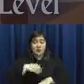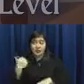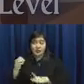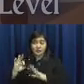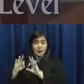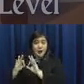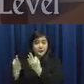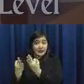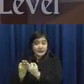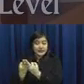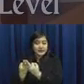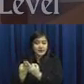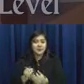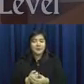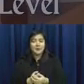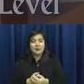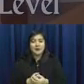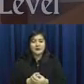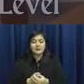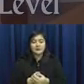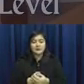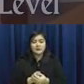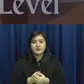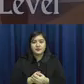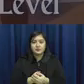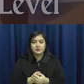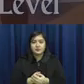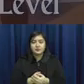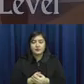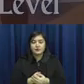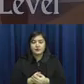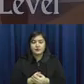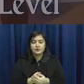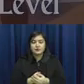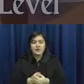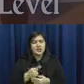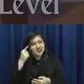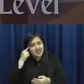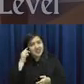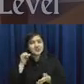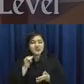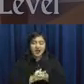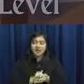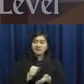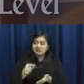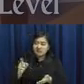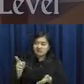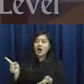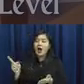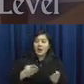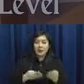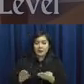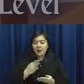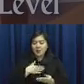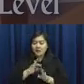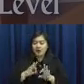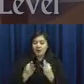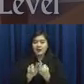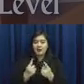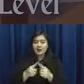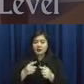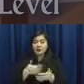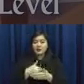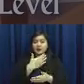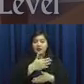ng ating pamilya sa panibagong level ng Christian growth ng pamilya natin because wala pong ibang responsible dyan maliban